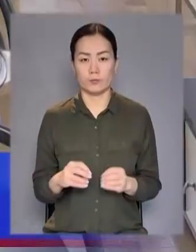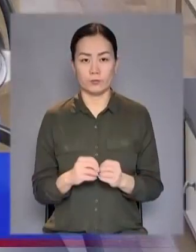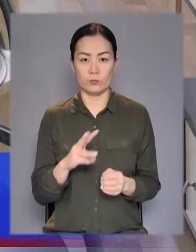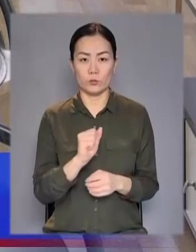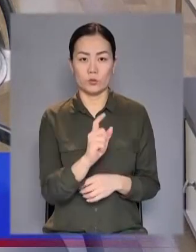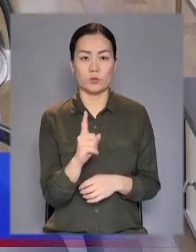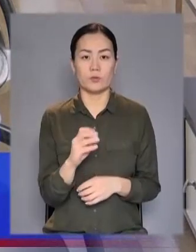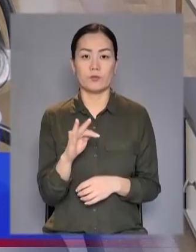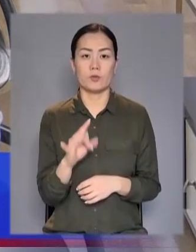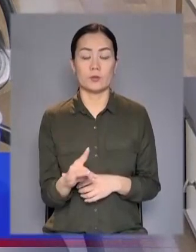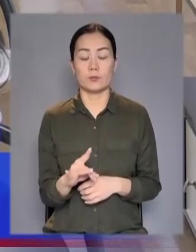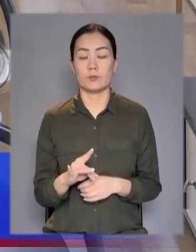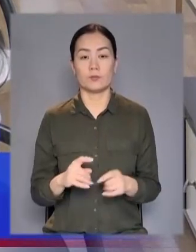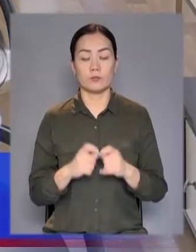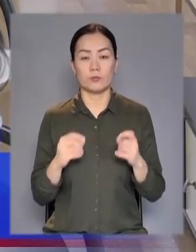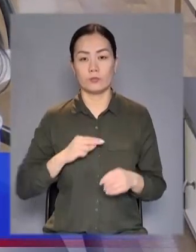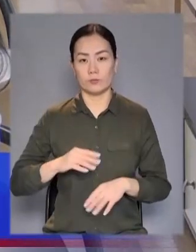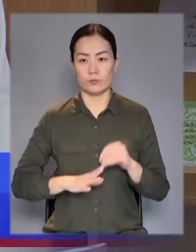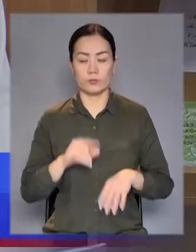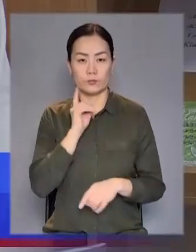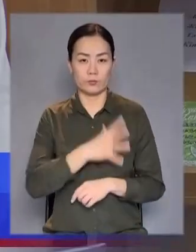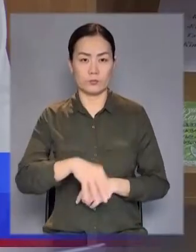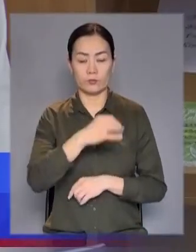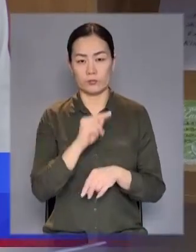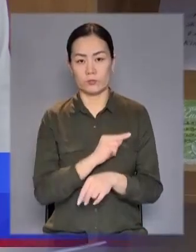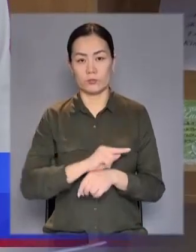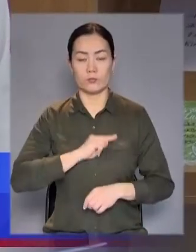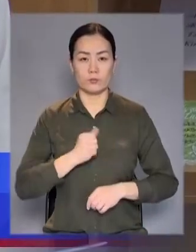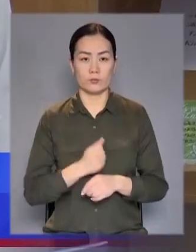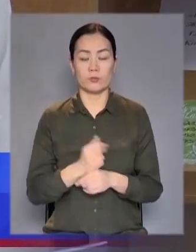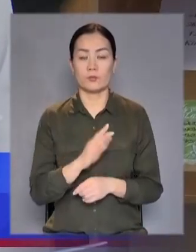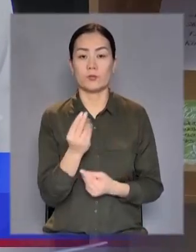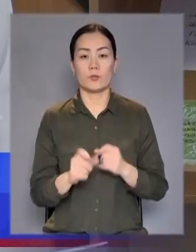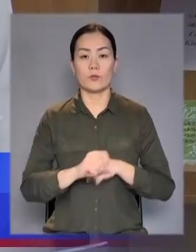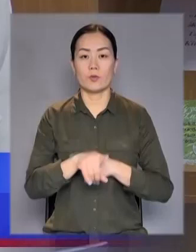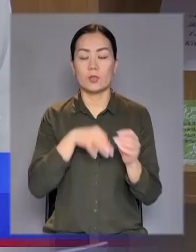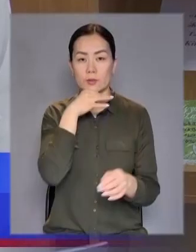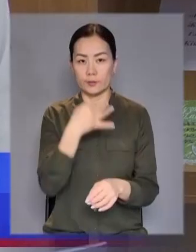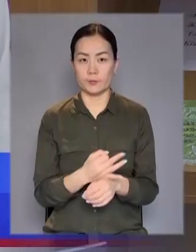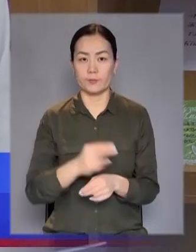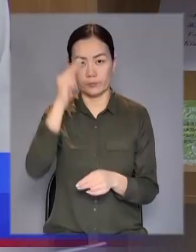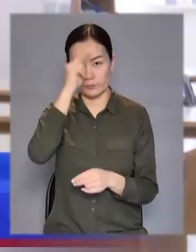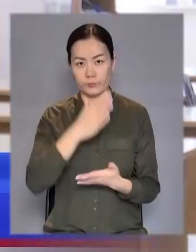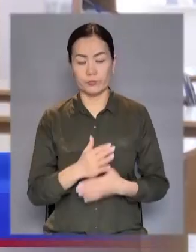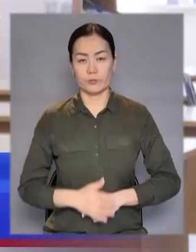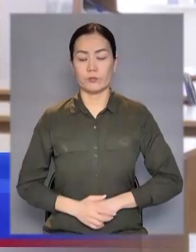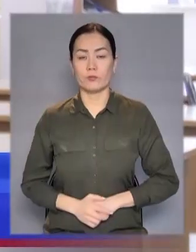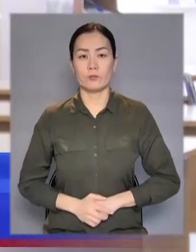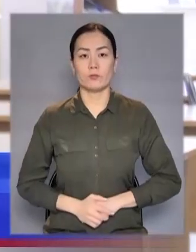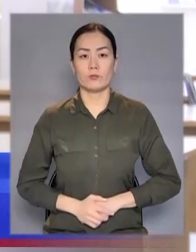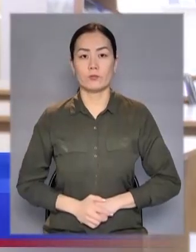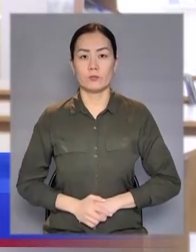қаламгері Мұзафар Әлімбаевтың шығармашылығымен танысты. Жас оқырмандар тәрбиелік шарада викториналық сұрақтарға жауап беріп, білімдерін шыңдады.